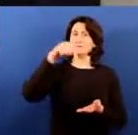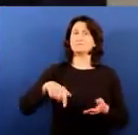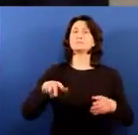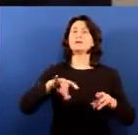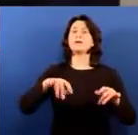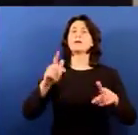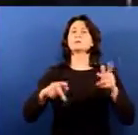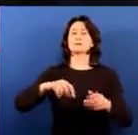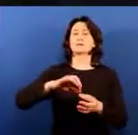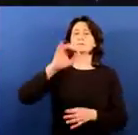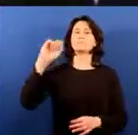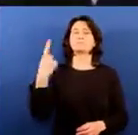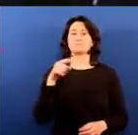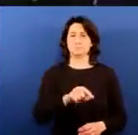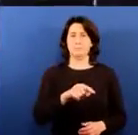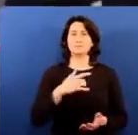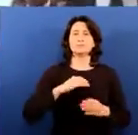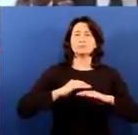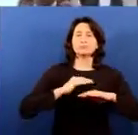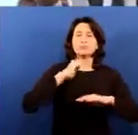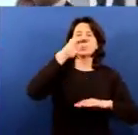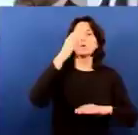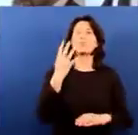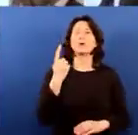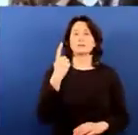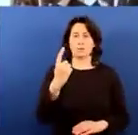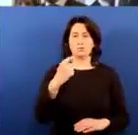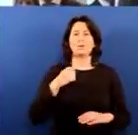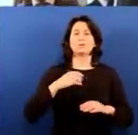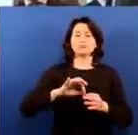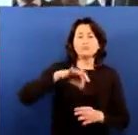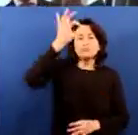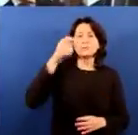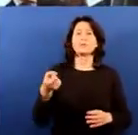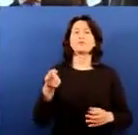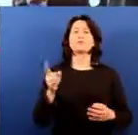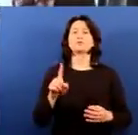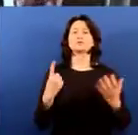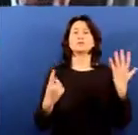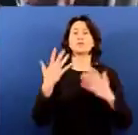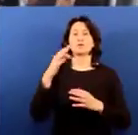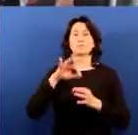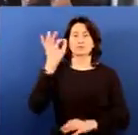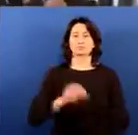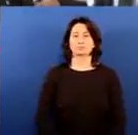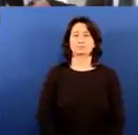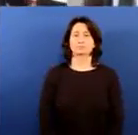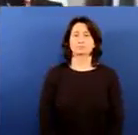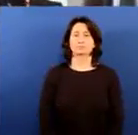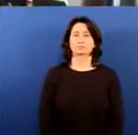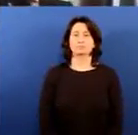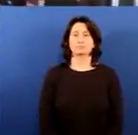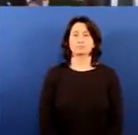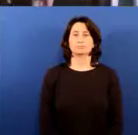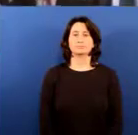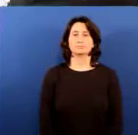egoitza. Guztira 41 solairu eta 165 metro ditu, eta Euskadin daukagun eraikinik altuena